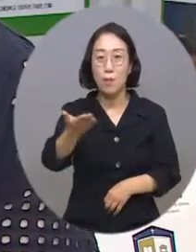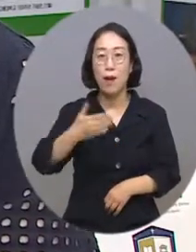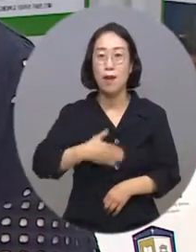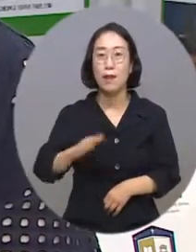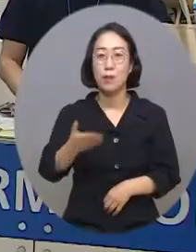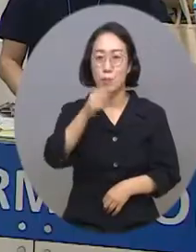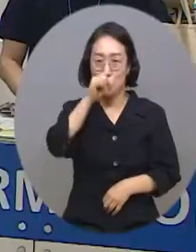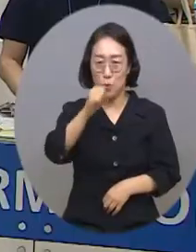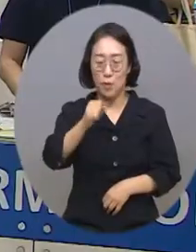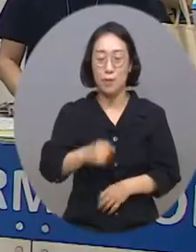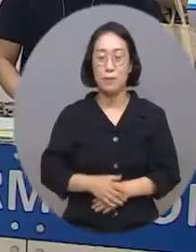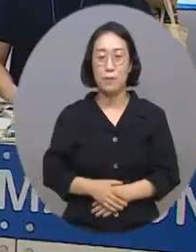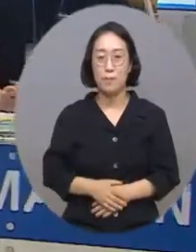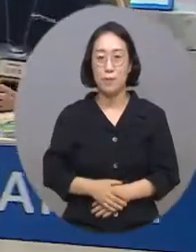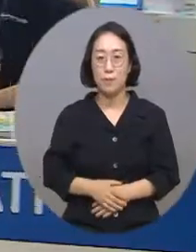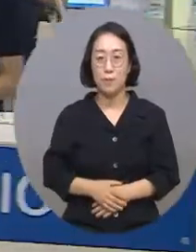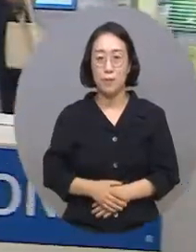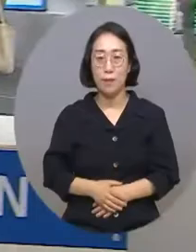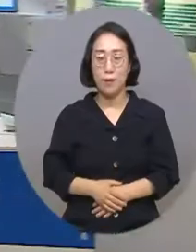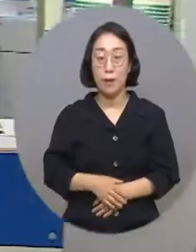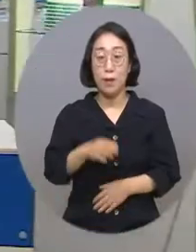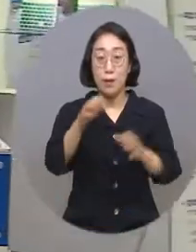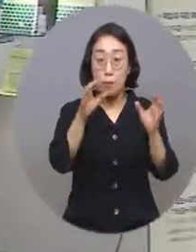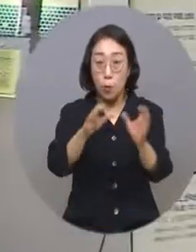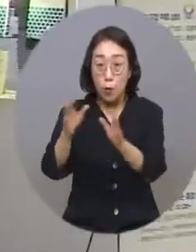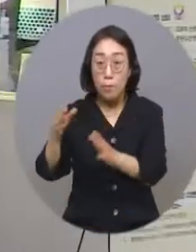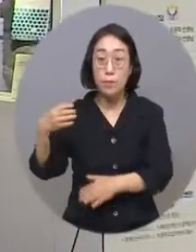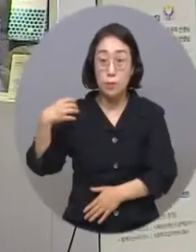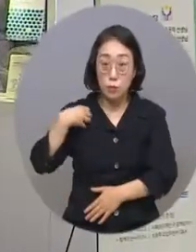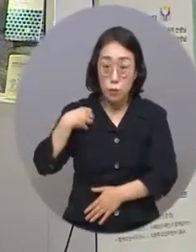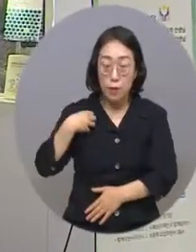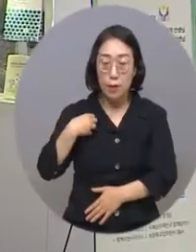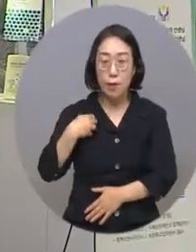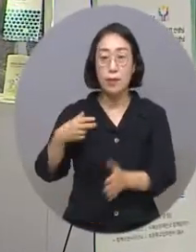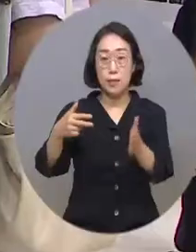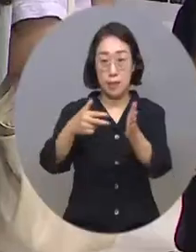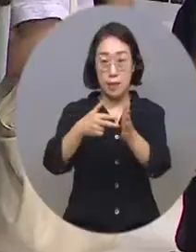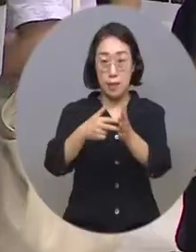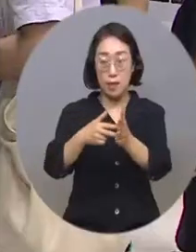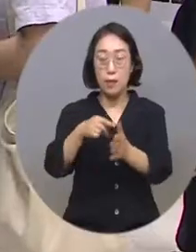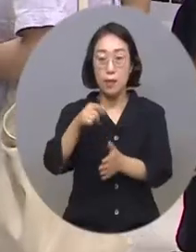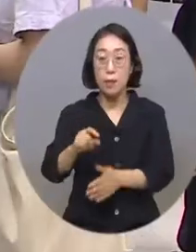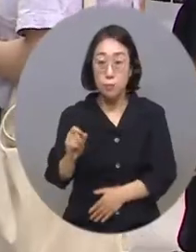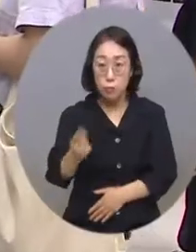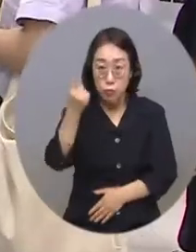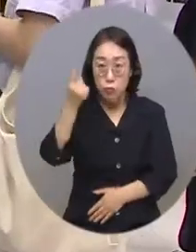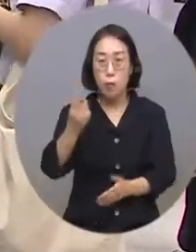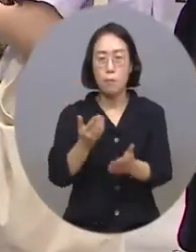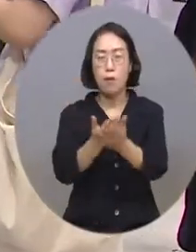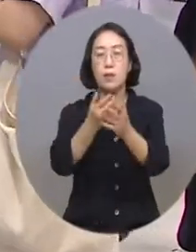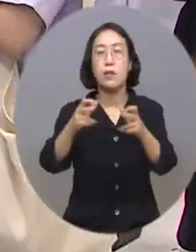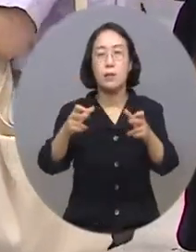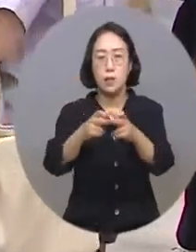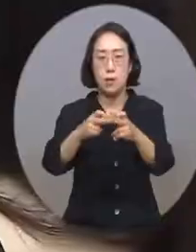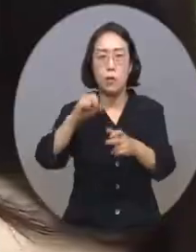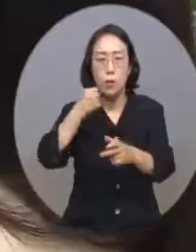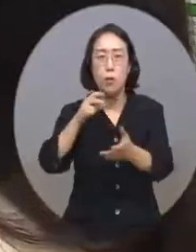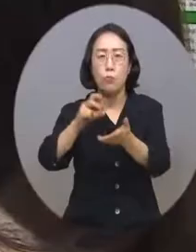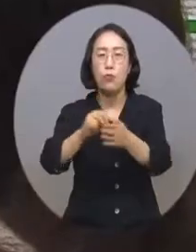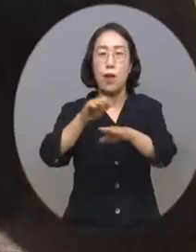좋겠습니다. 행사를 주최한 함께웃는재단은 이번 행사를 계기로 발달장애인들의 어려움을 해소하는